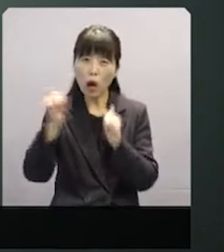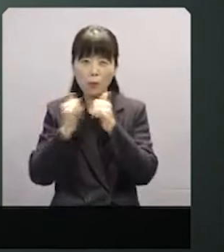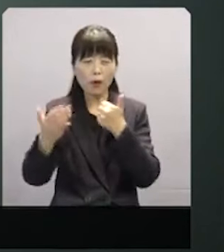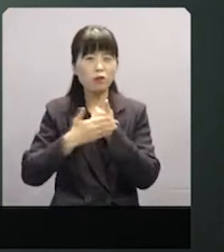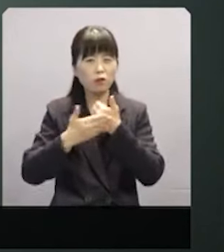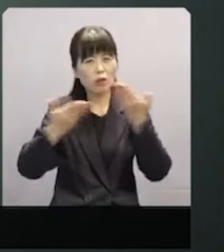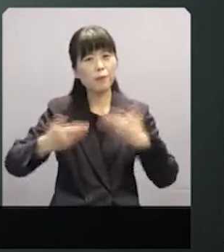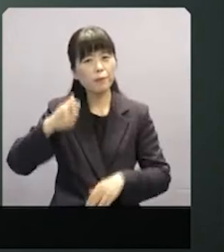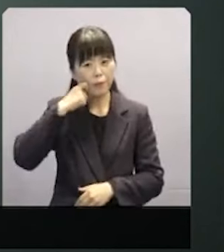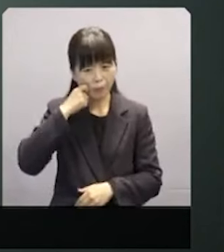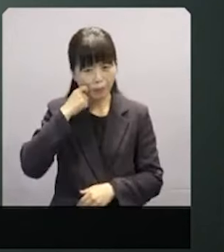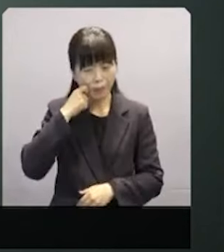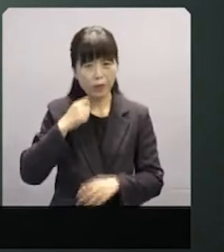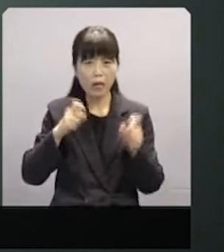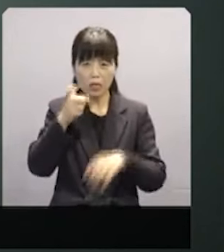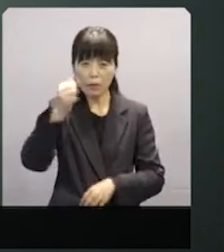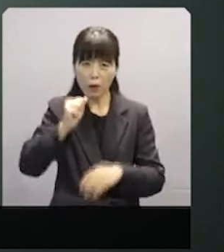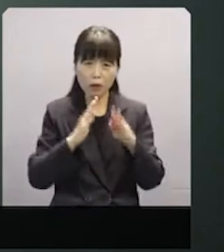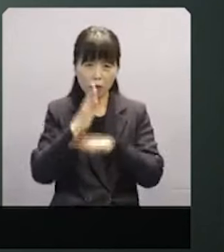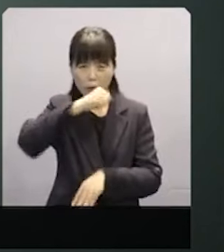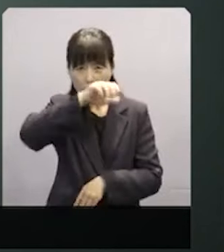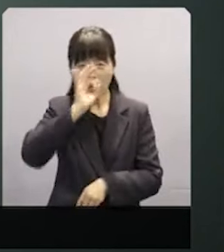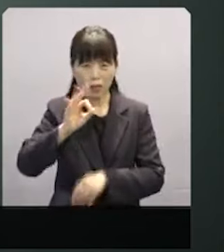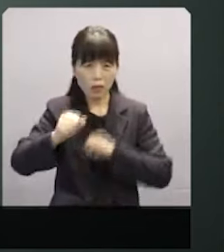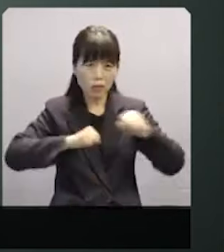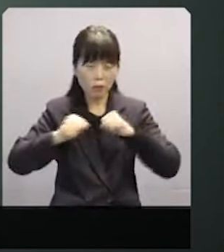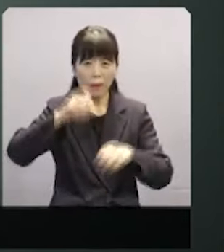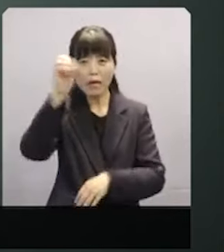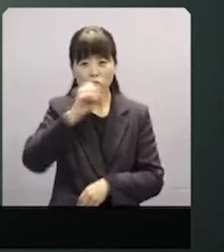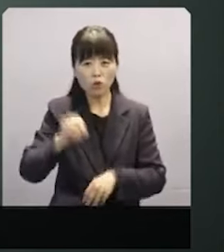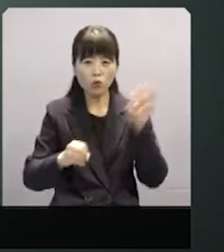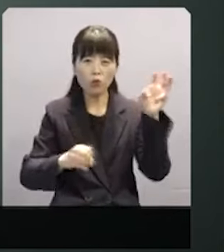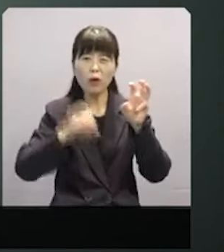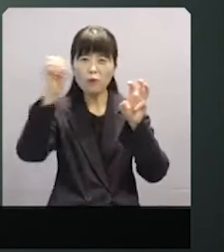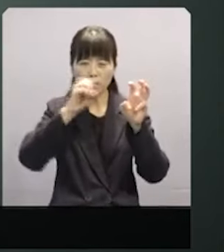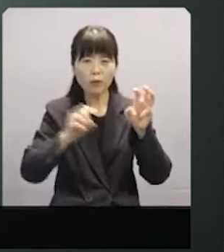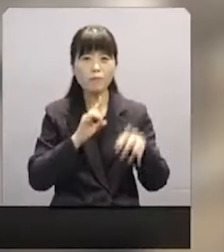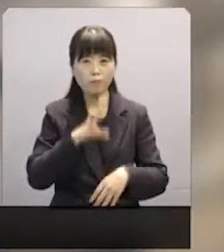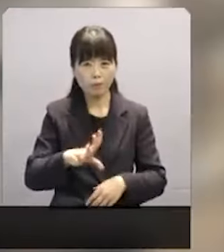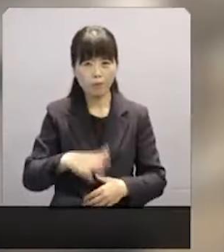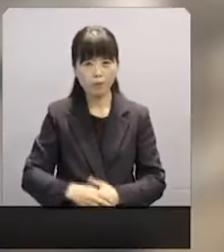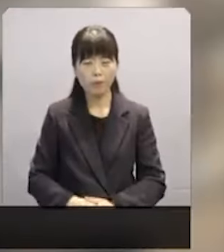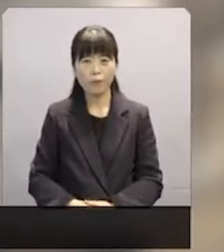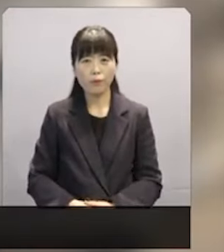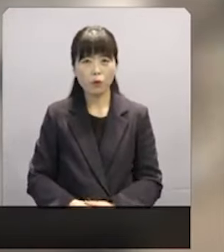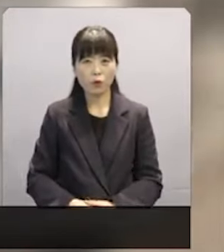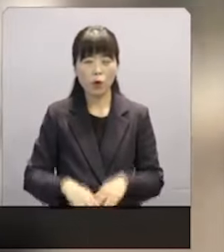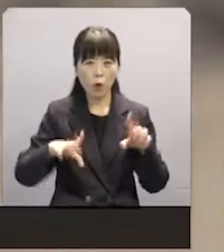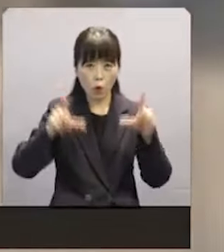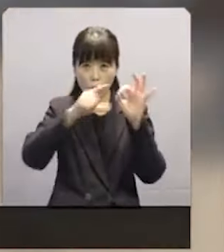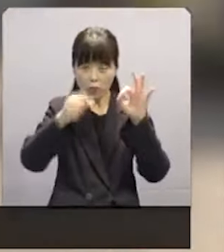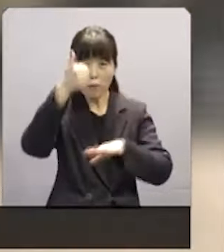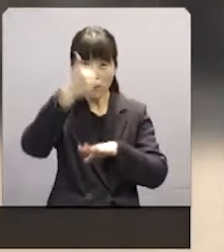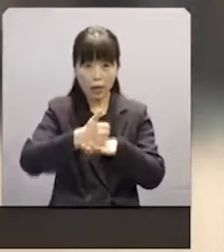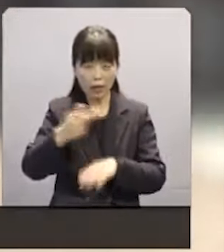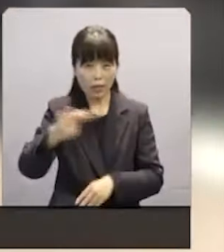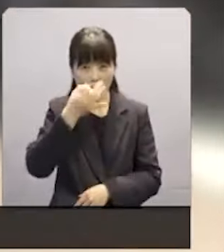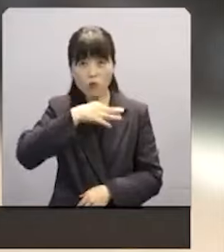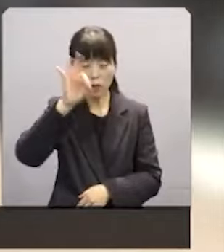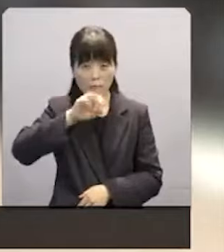못 받았습니다. 10억 넘는 예산에도 집행률은 30%대에 그칩니다. 올 10월 말까지